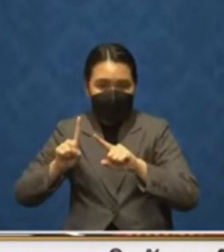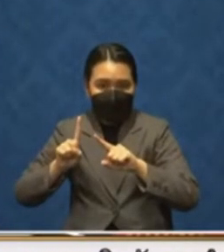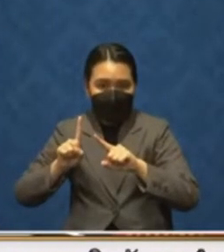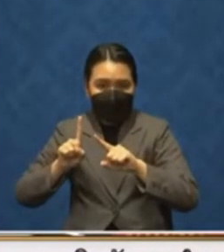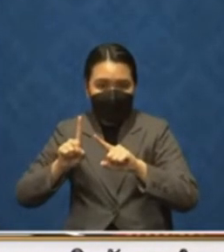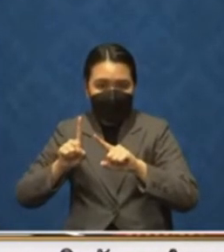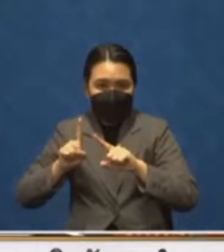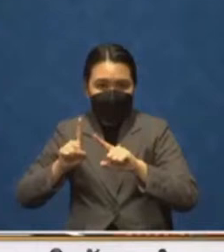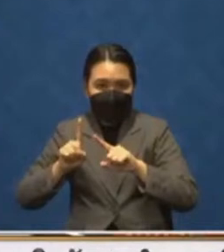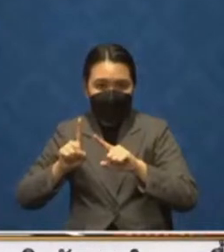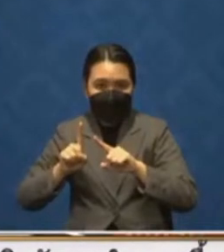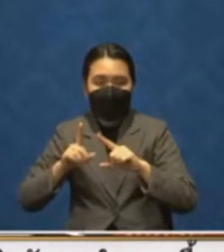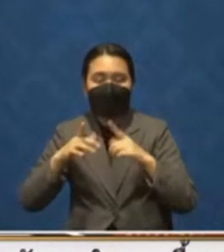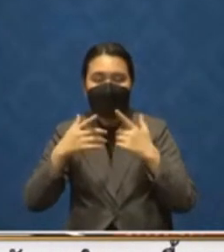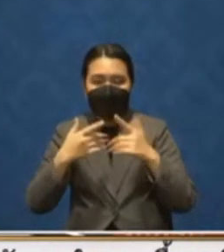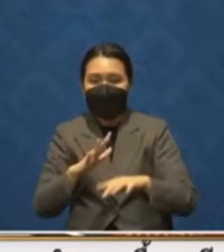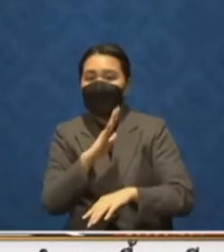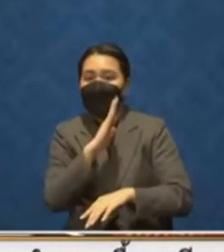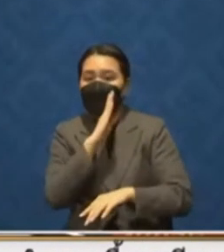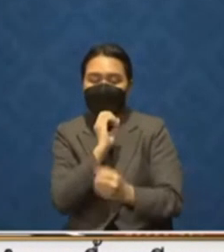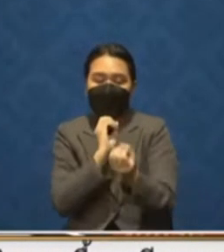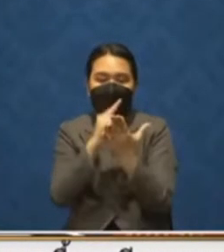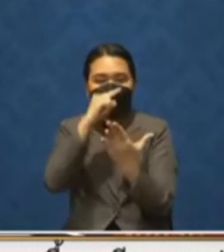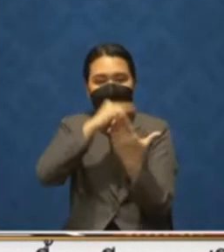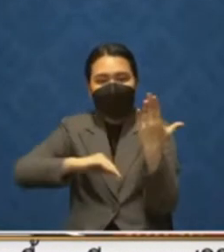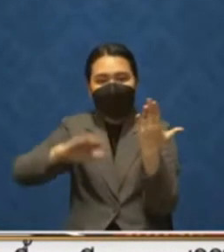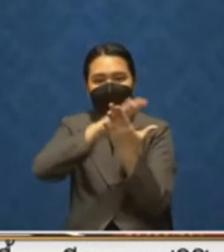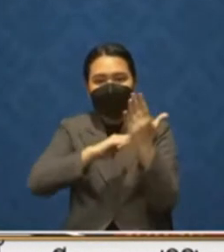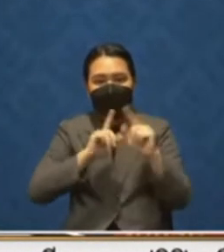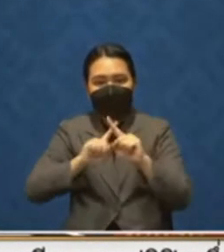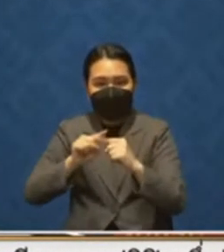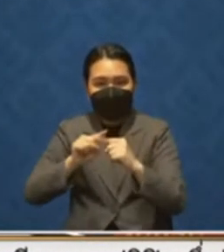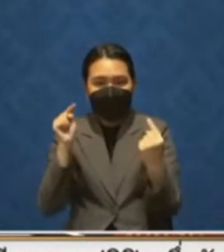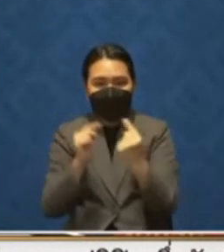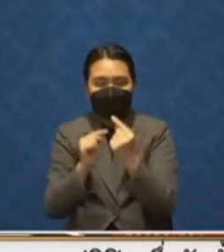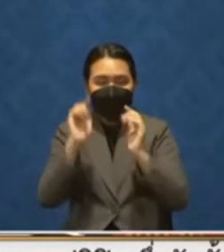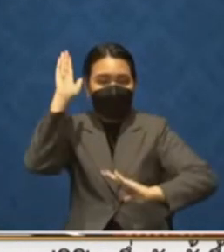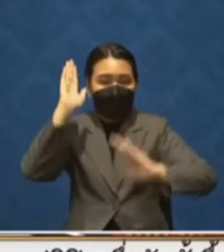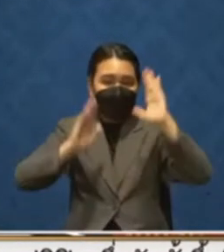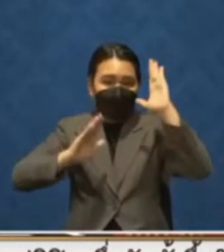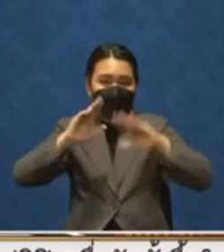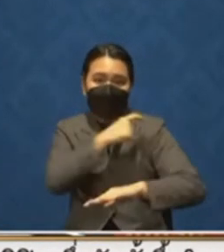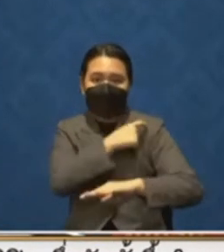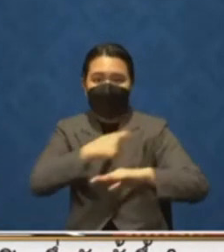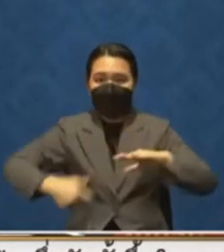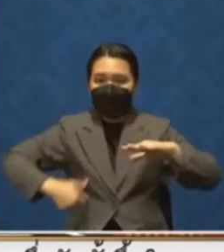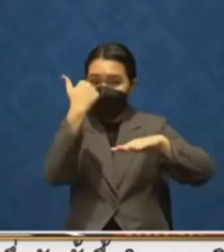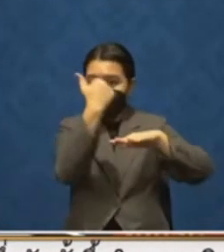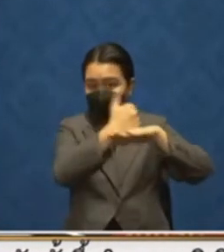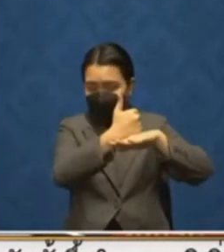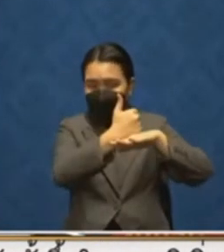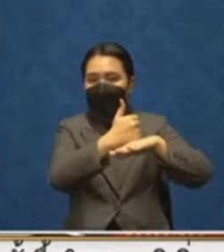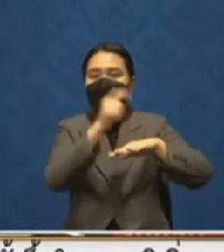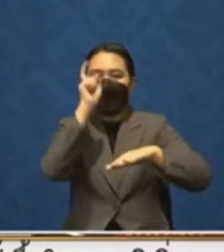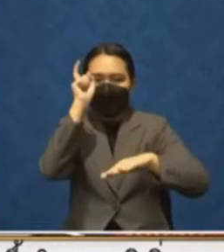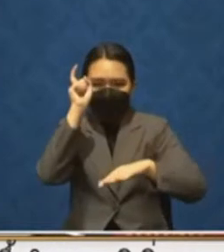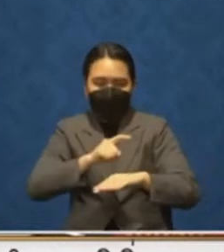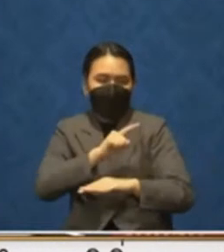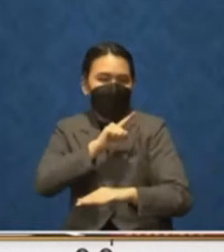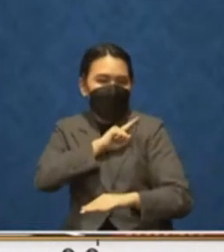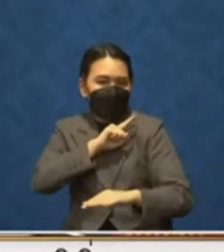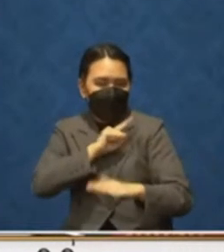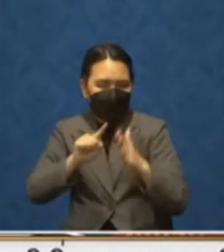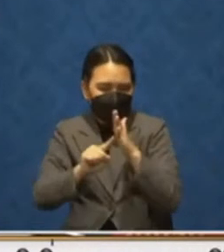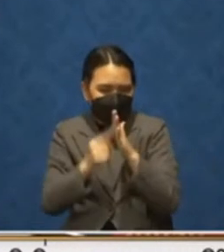ประเทศของเราเป็นประเทศที่ไม่ได้อยู่ในระบบประชาธิปไตยมีพระสรรค์เป็นประมุขท่านต้องเป็นคนที่ริเริ่ม